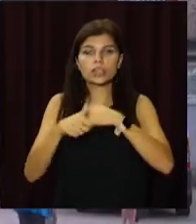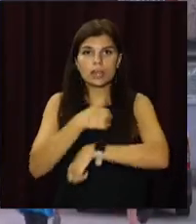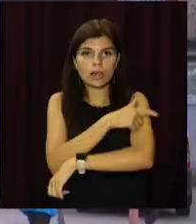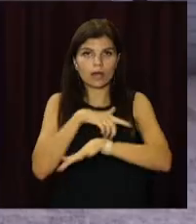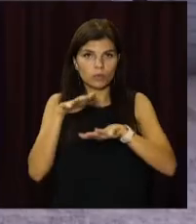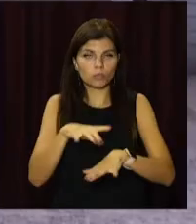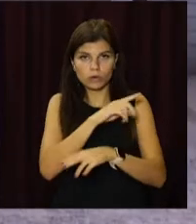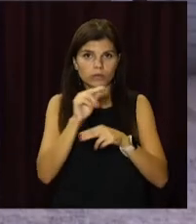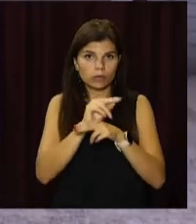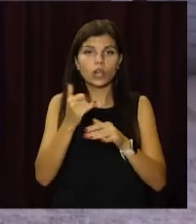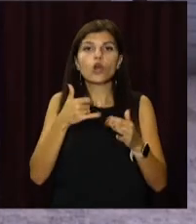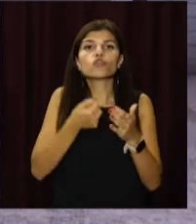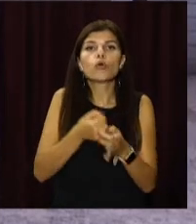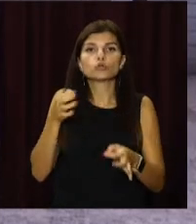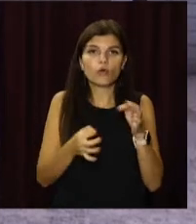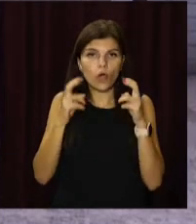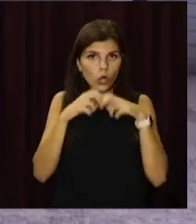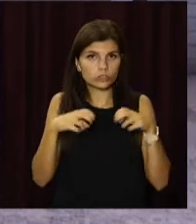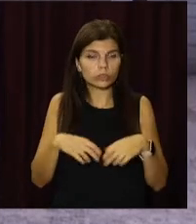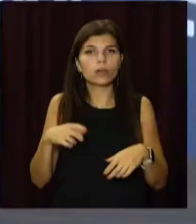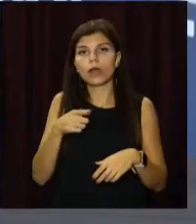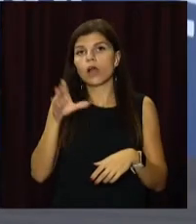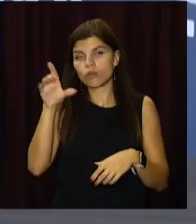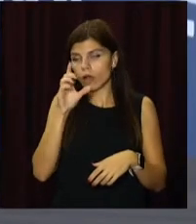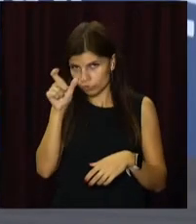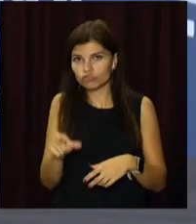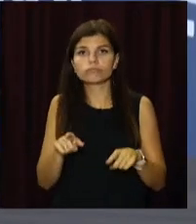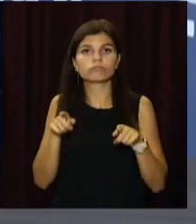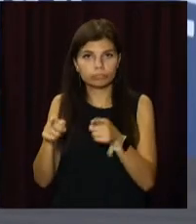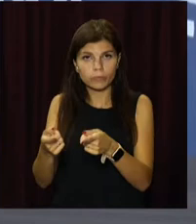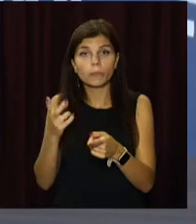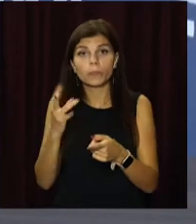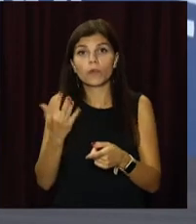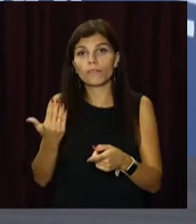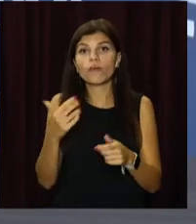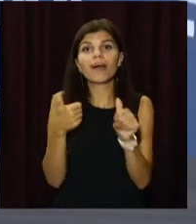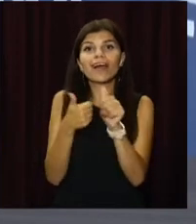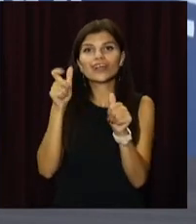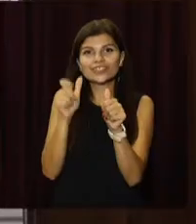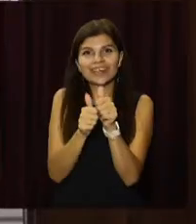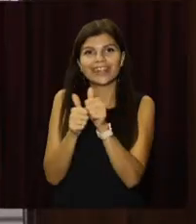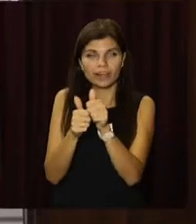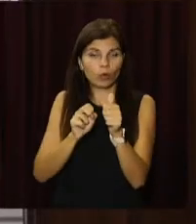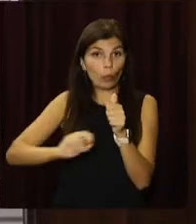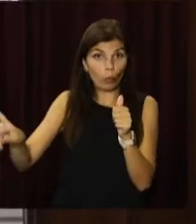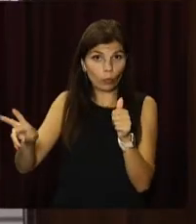лікарні. Триває досудове розслідування. Дебошира вдалося затримати, а ось його поплічник втік з місця пригоди.